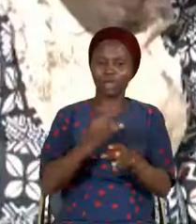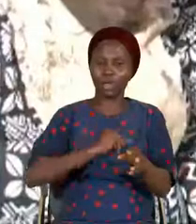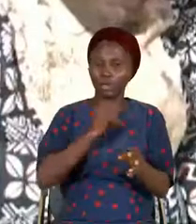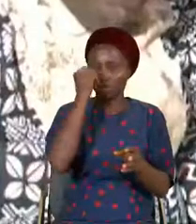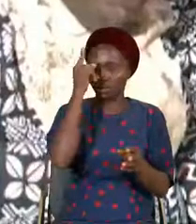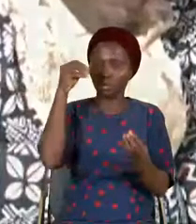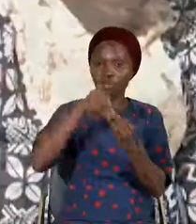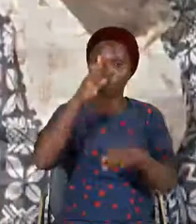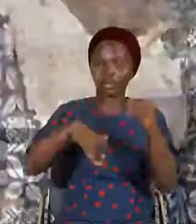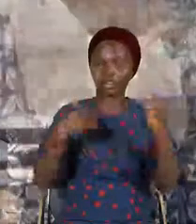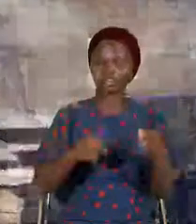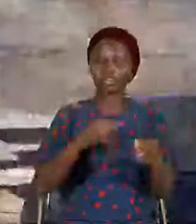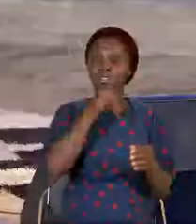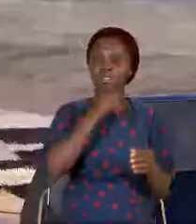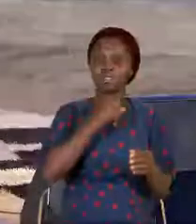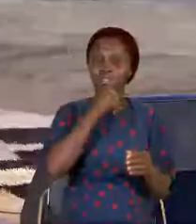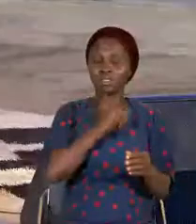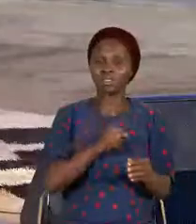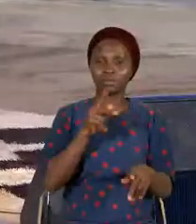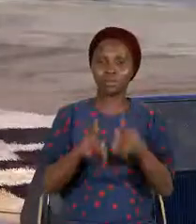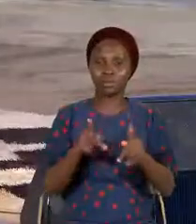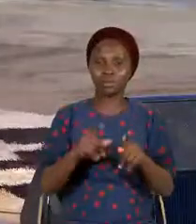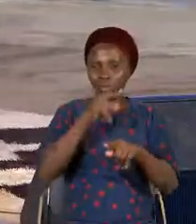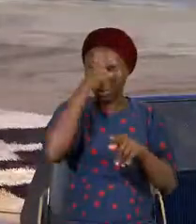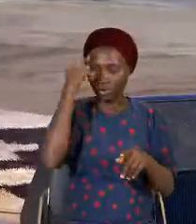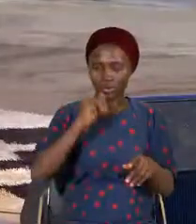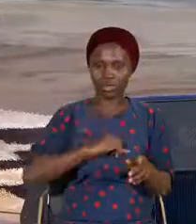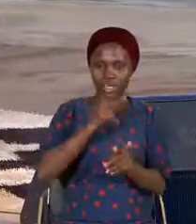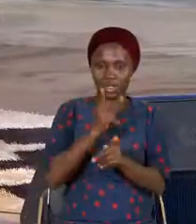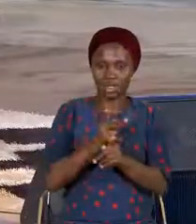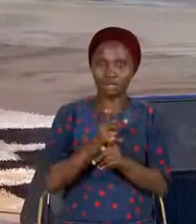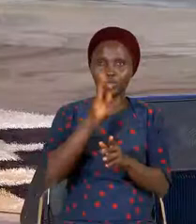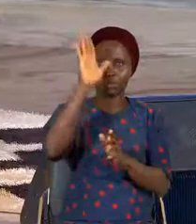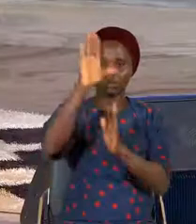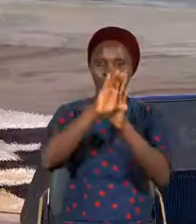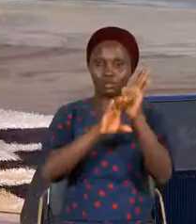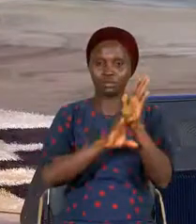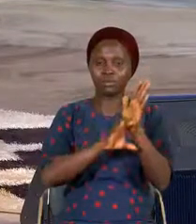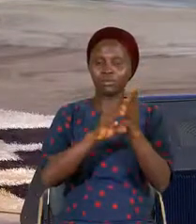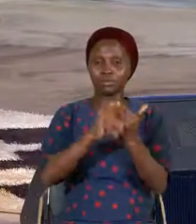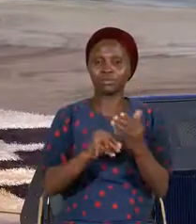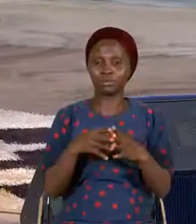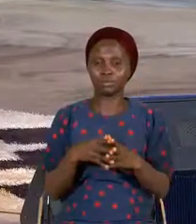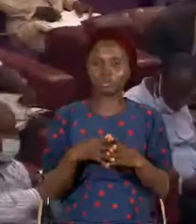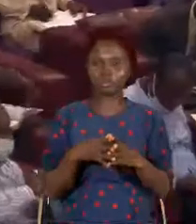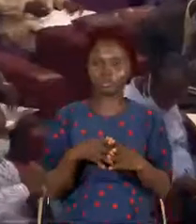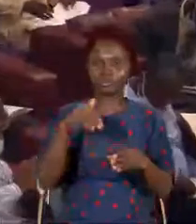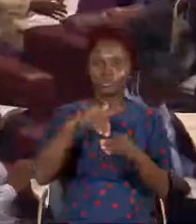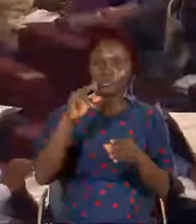d'intelligence que les vieillards quand j'observe tes ordonnances. 2 Timothée